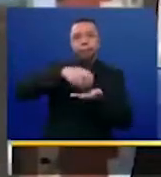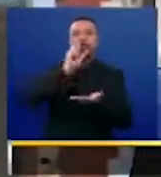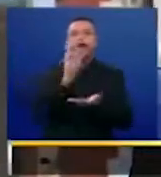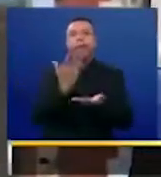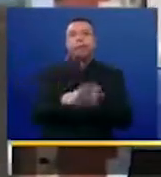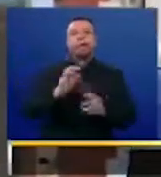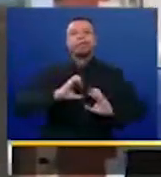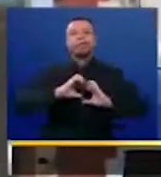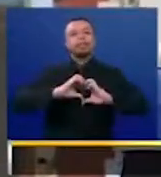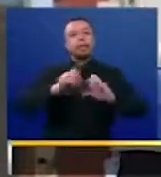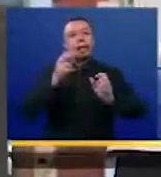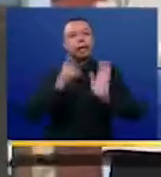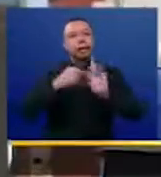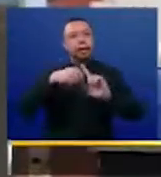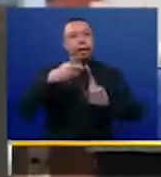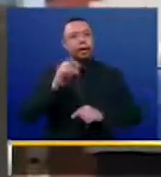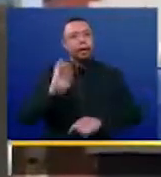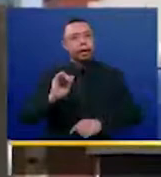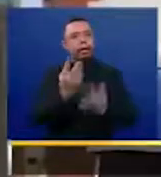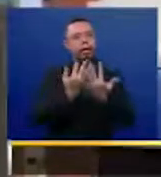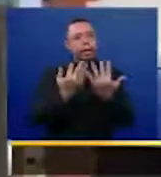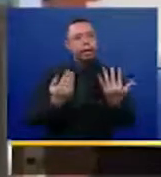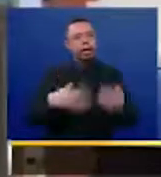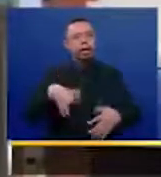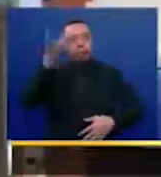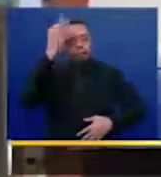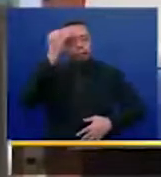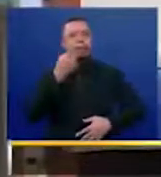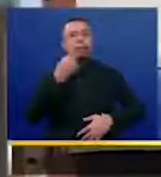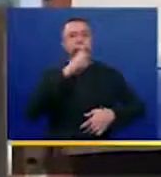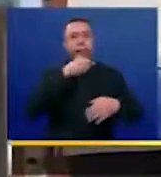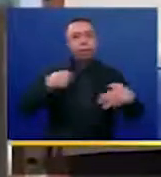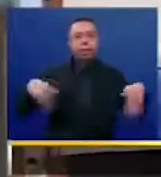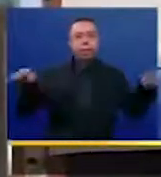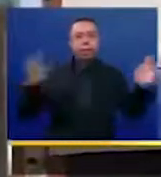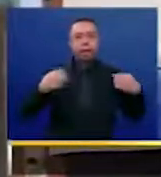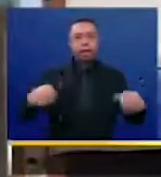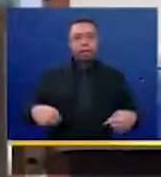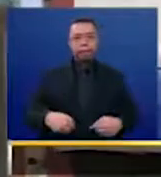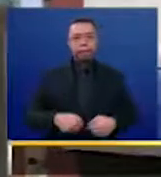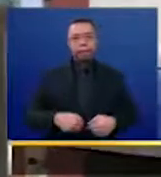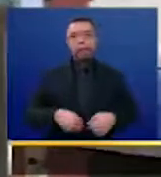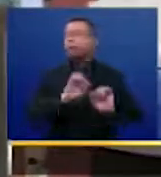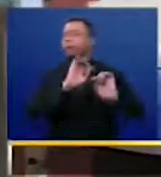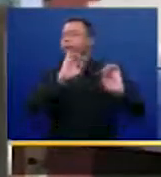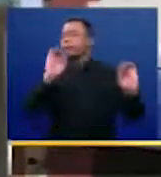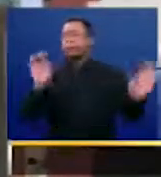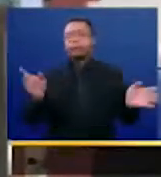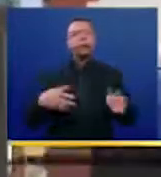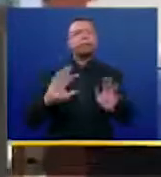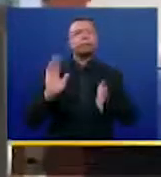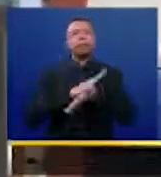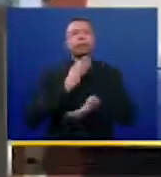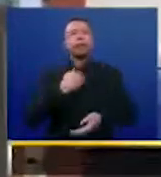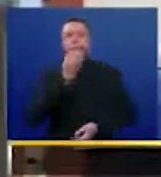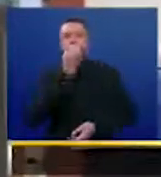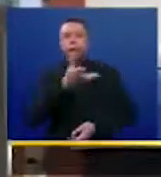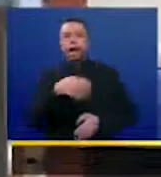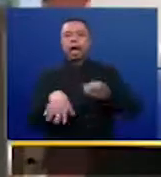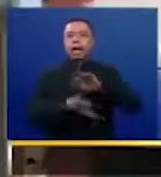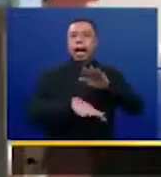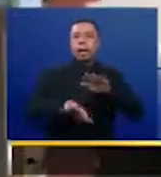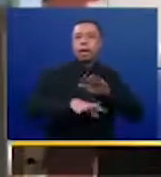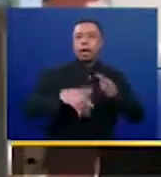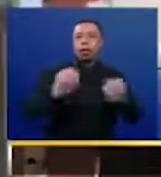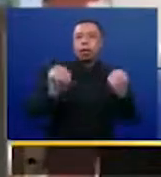sebagai warga yang berdasarkan Pancasila yang kedua dalam berbagai kesempatan saya selalu menyampaikan bahwa Dasar atau